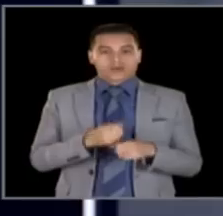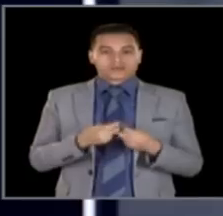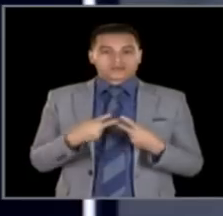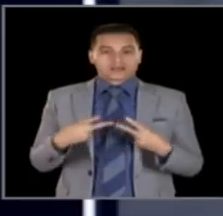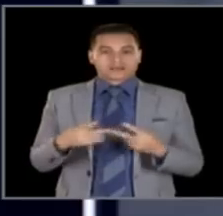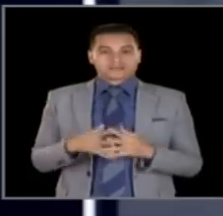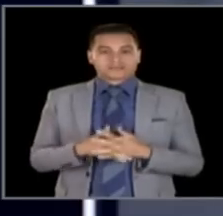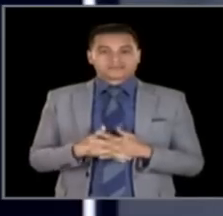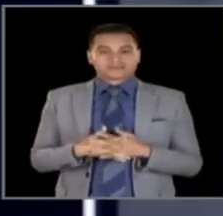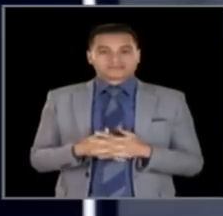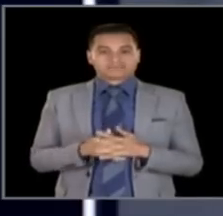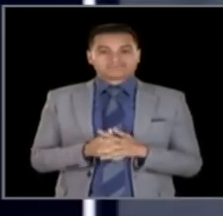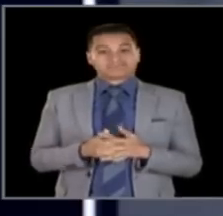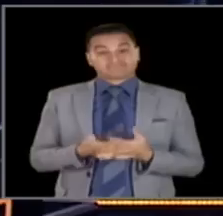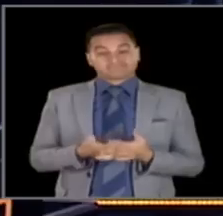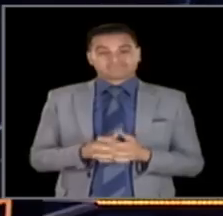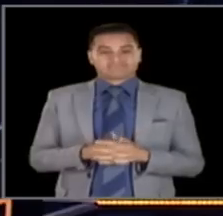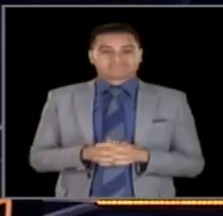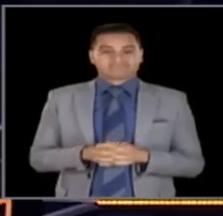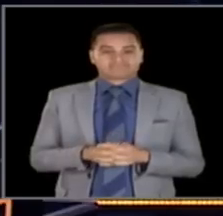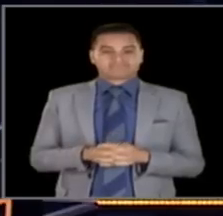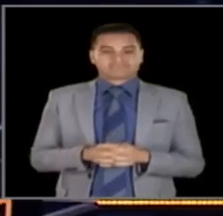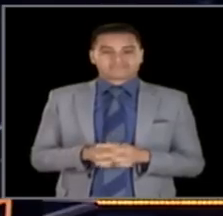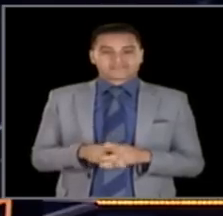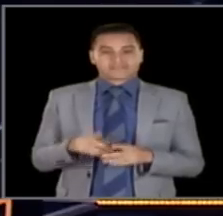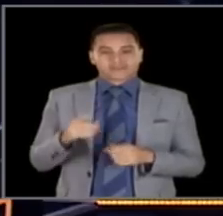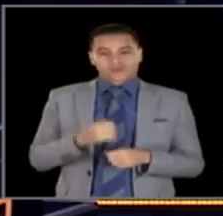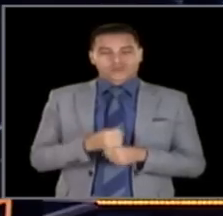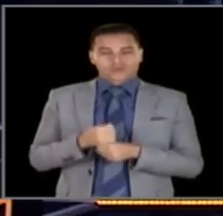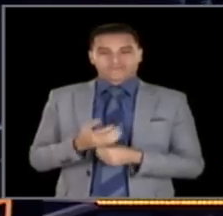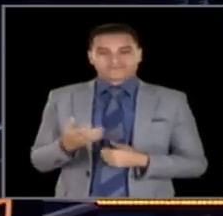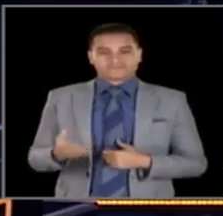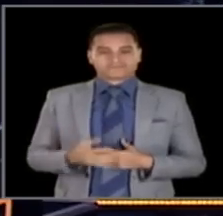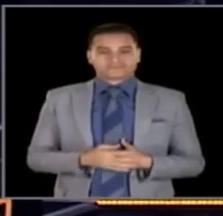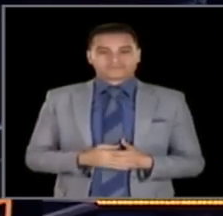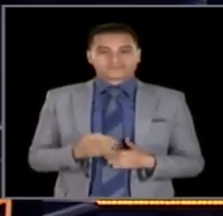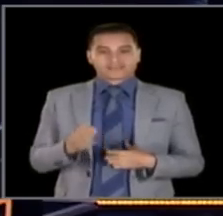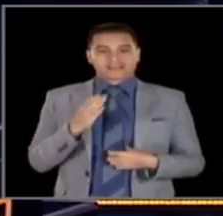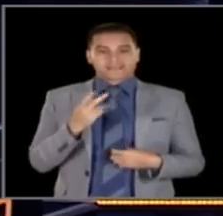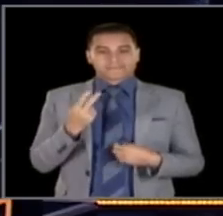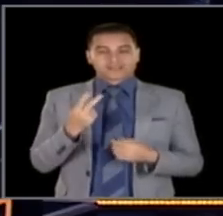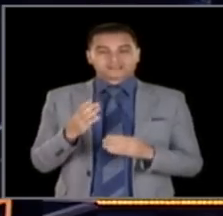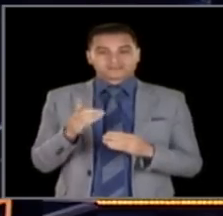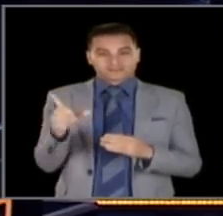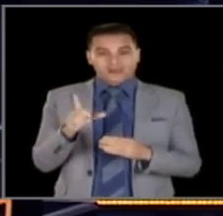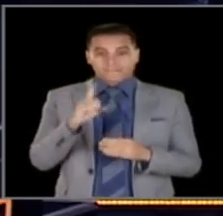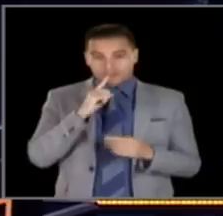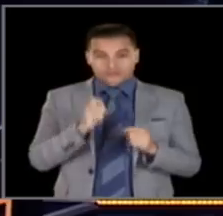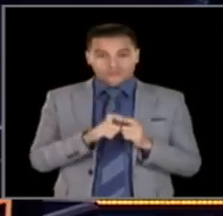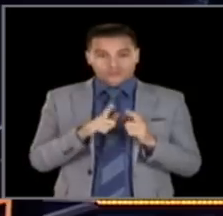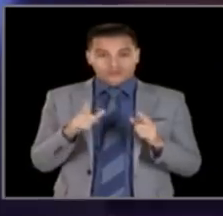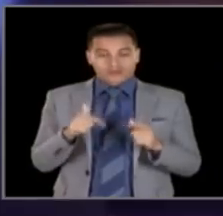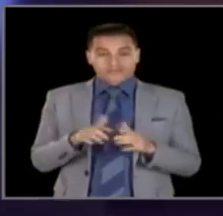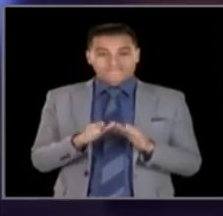خلص. هارد لك. تعالي مكان يا بسمة. اوكي. إجابتين صح، بس واضح